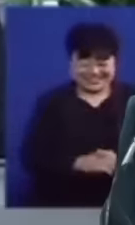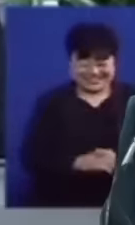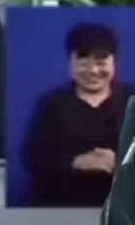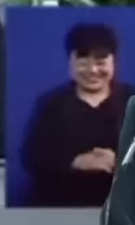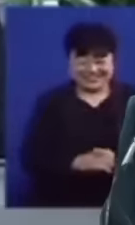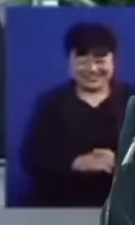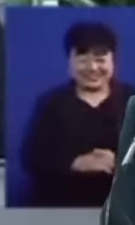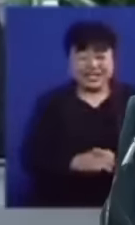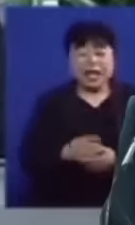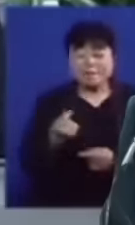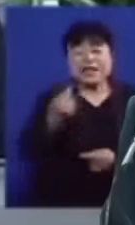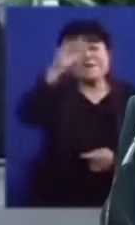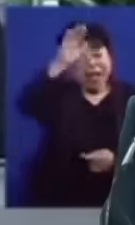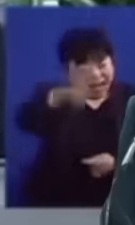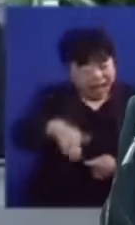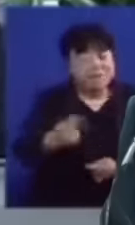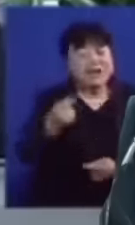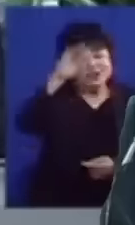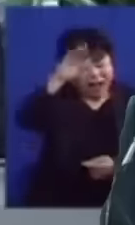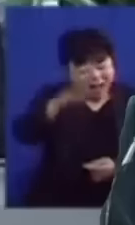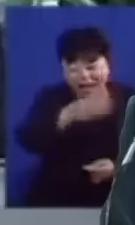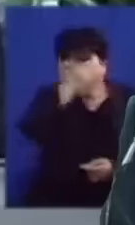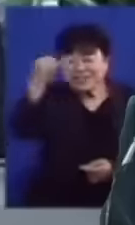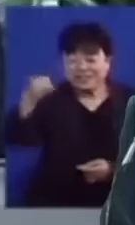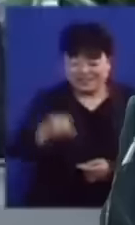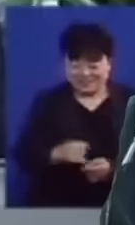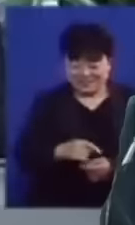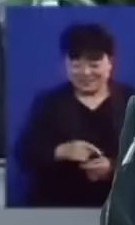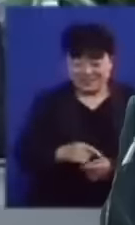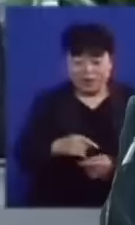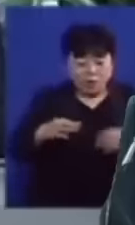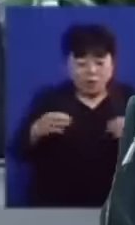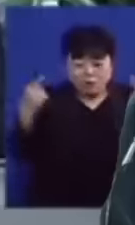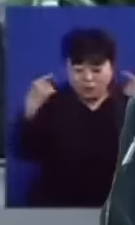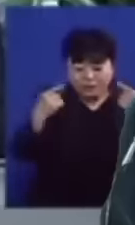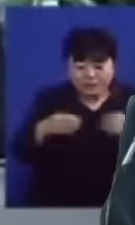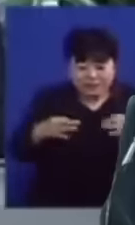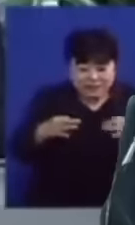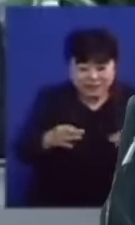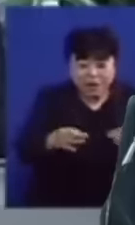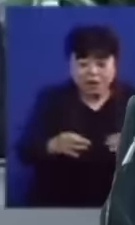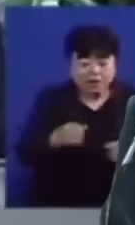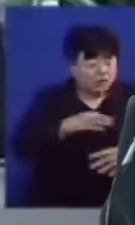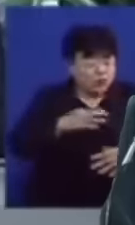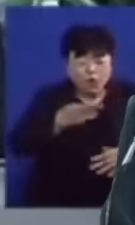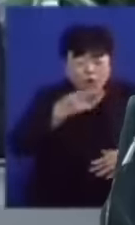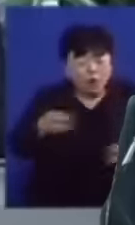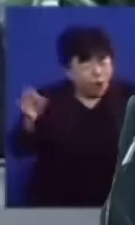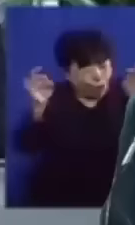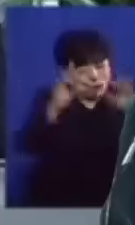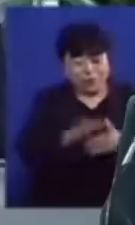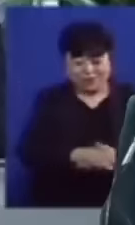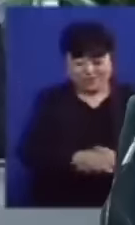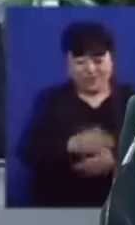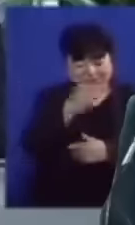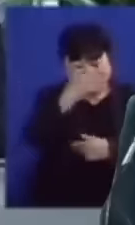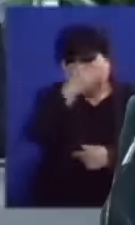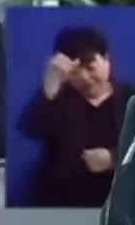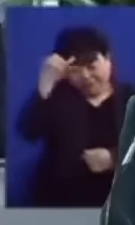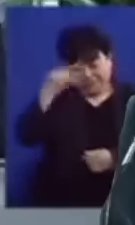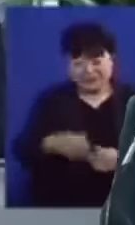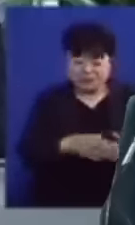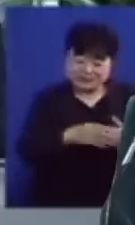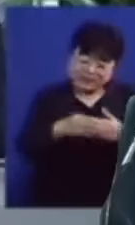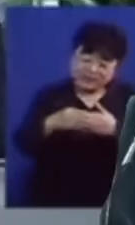아이고 내 새끼야 빨리 오너라. 그럼 그 할머니 음성을 듣는 두려움이 싹 사라지고 할머니 손을